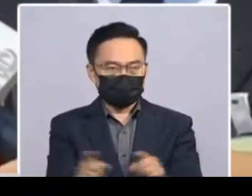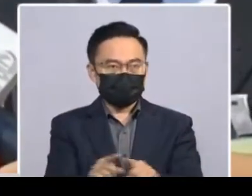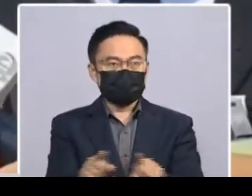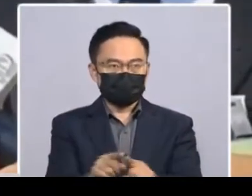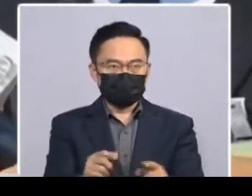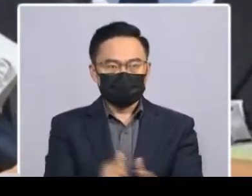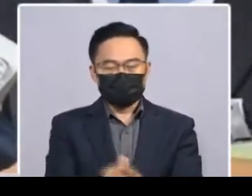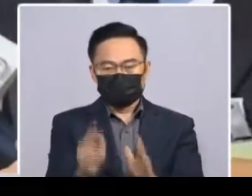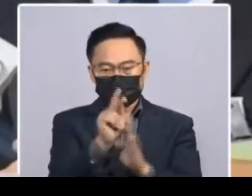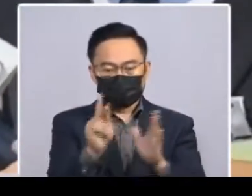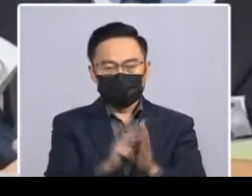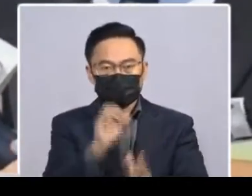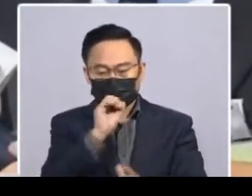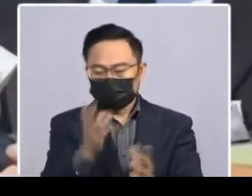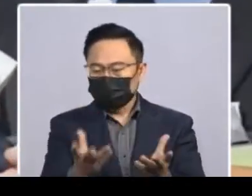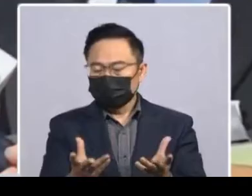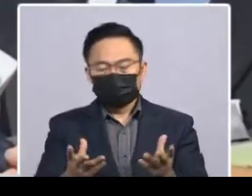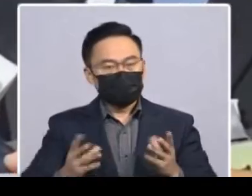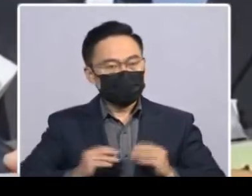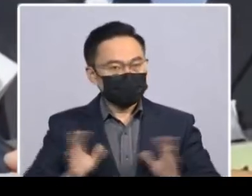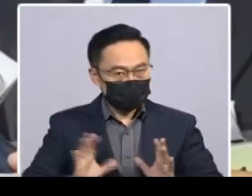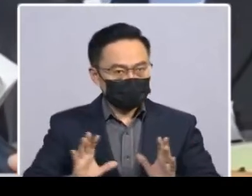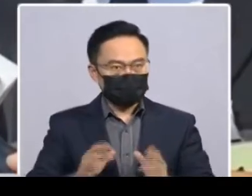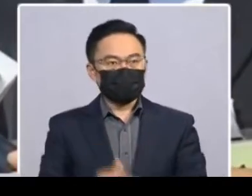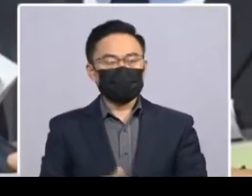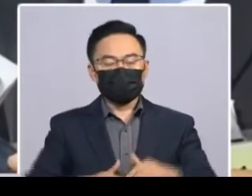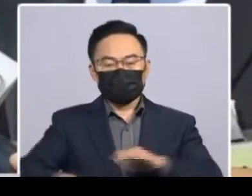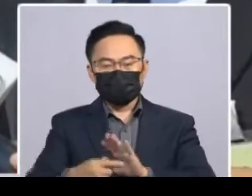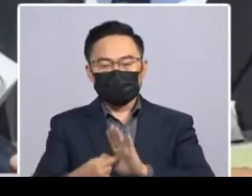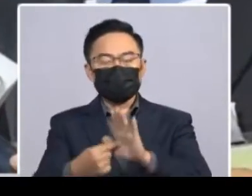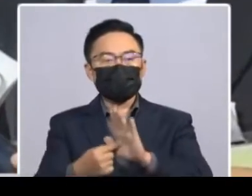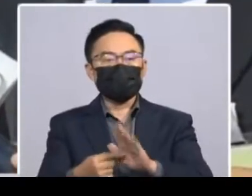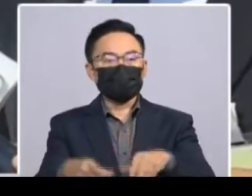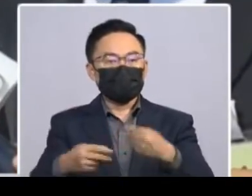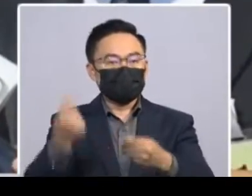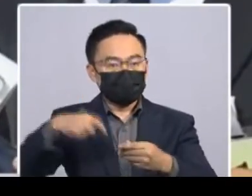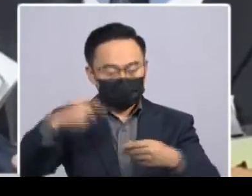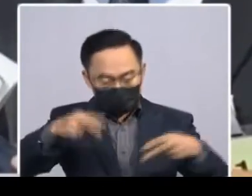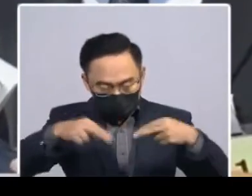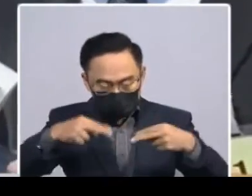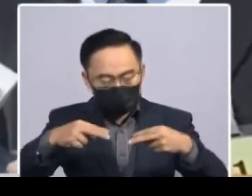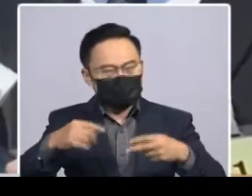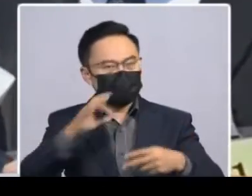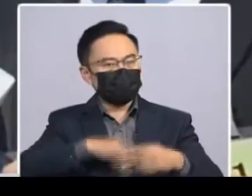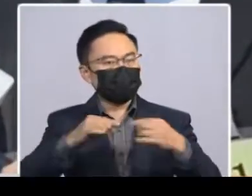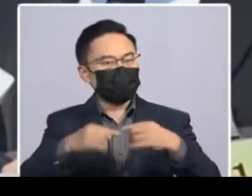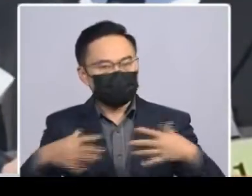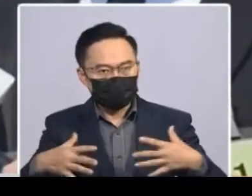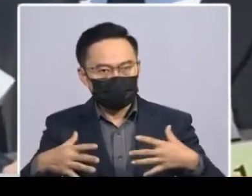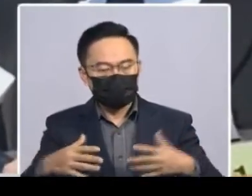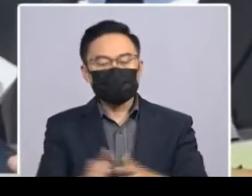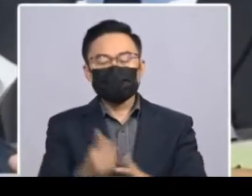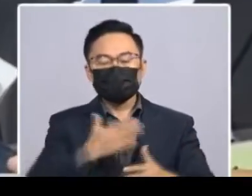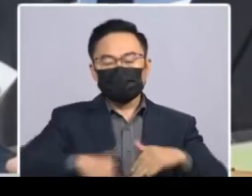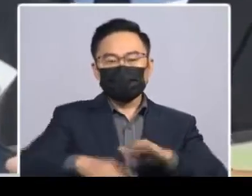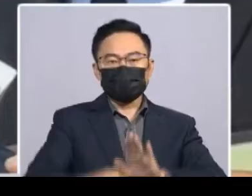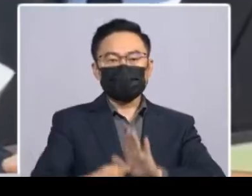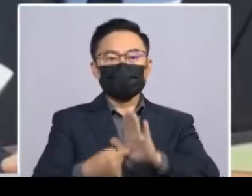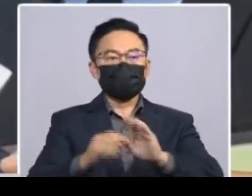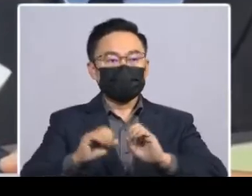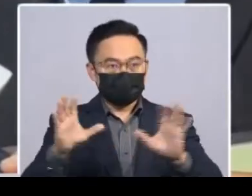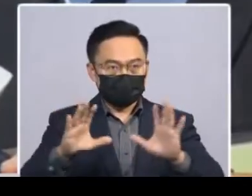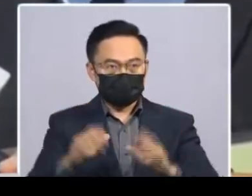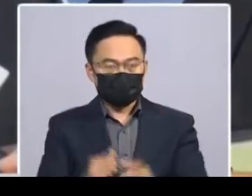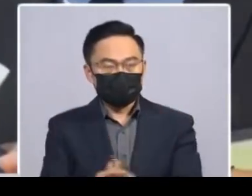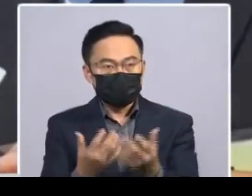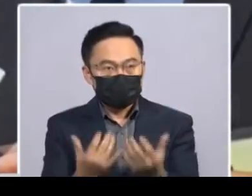ฟังทั้งหมดมันไม่มีอะไรถูกต้องเลยเอามาให้ศาลเห็นแล้วก็ไอ้สิ่งที่ผมบอกศาลเนี่ยผมไม่ได้พูดเองประธานอนุคุณ